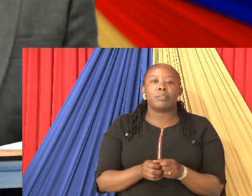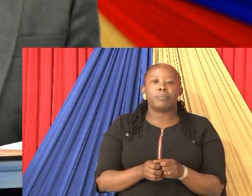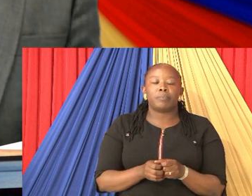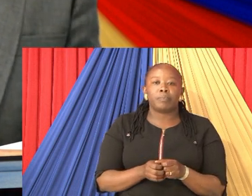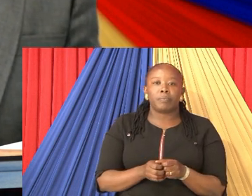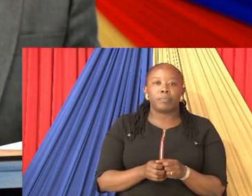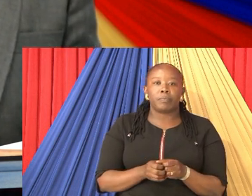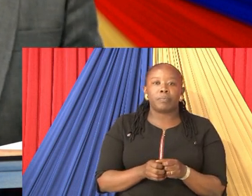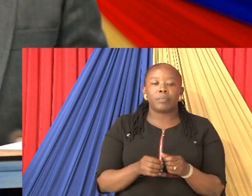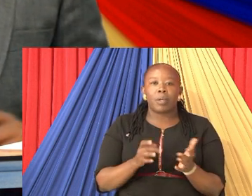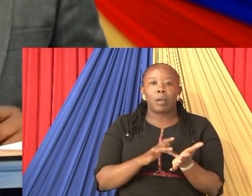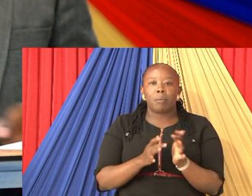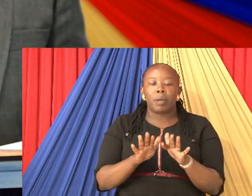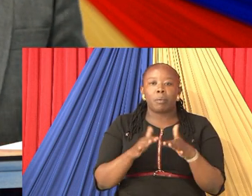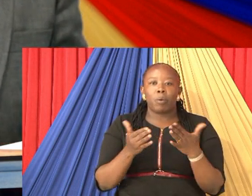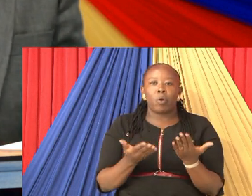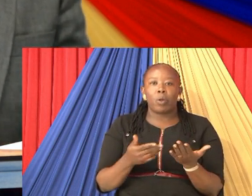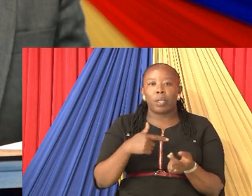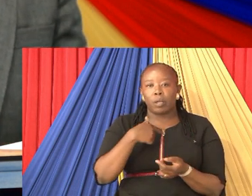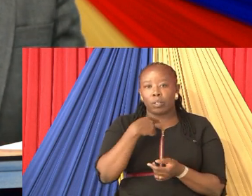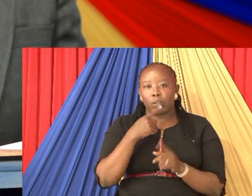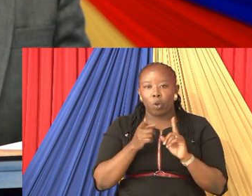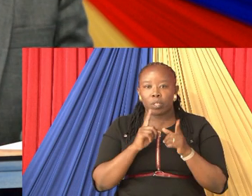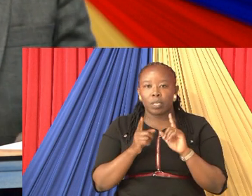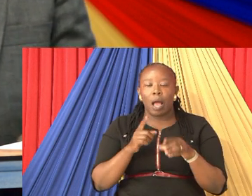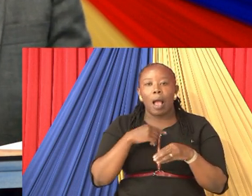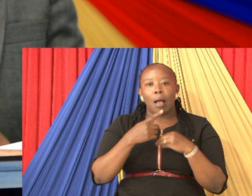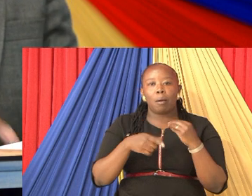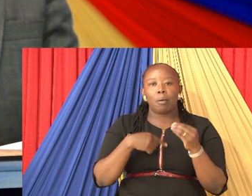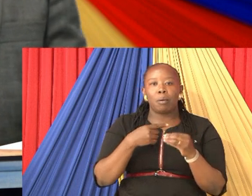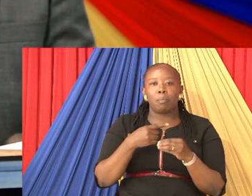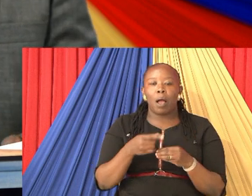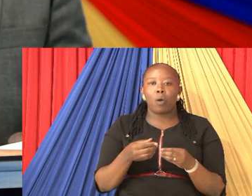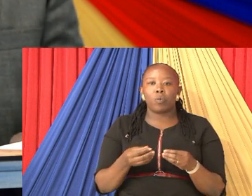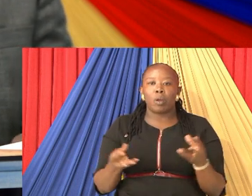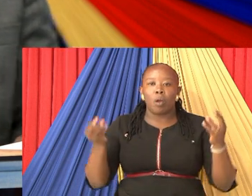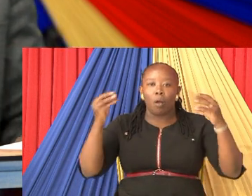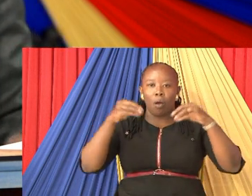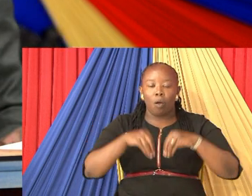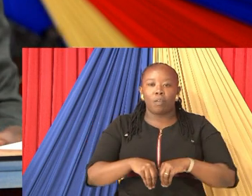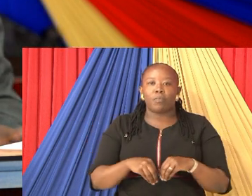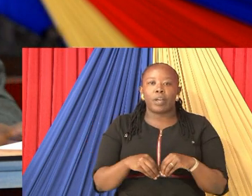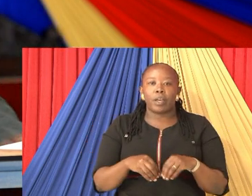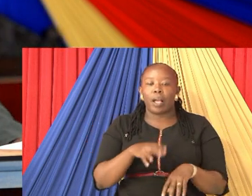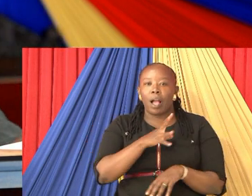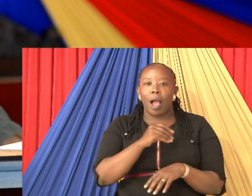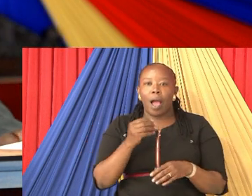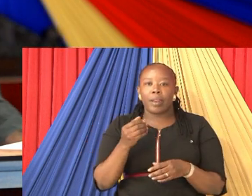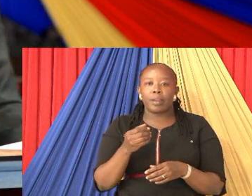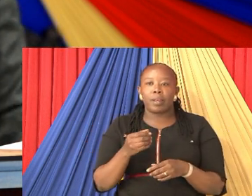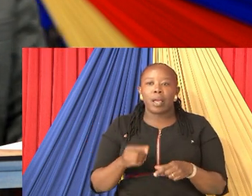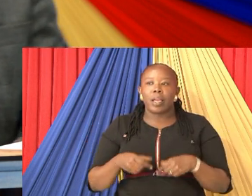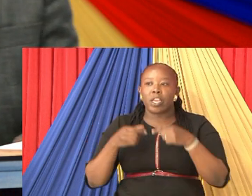kutoa. Psalms 50 verse 14. Inaongea kwamba nitampa Mungu, nitamtolea